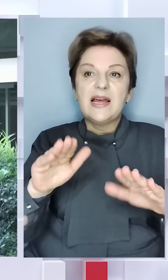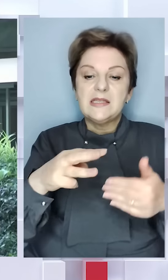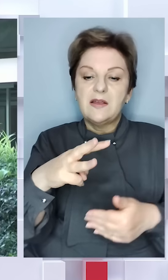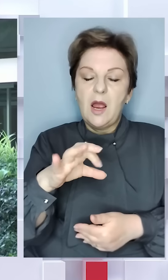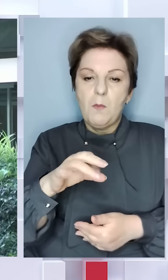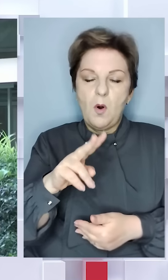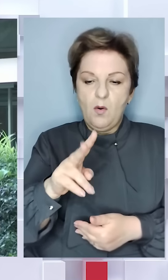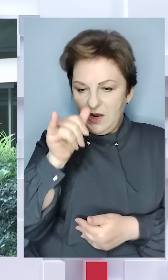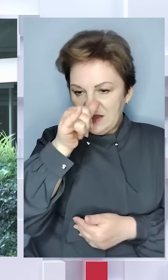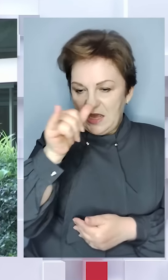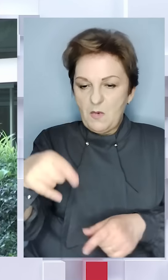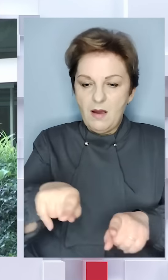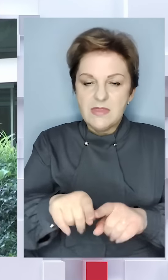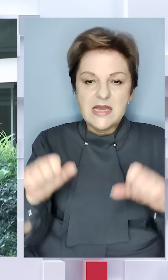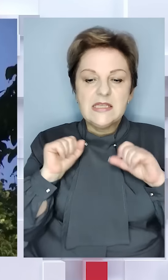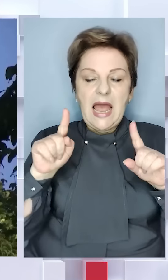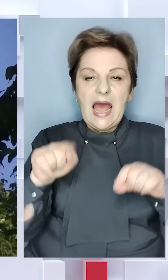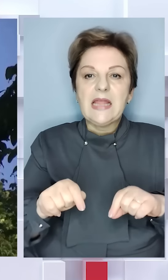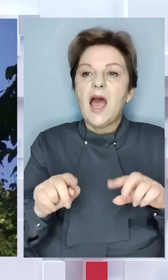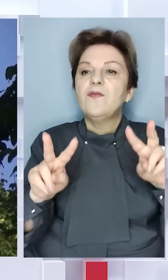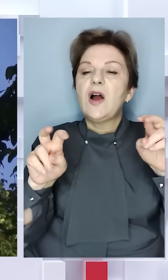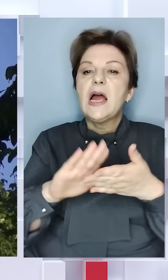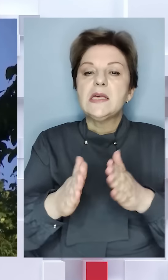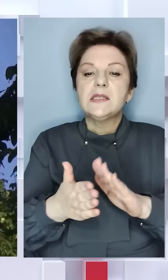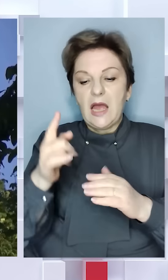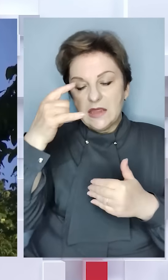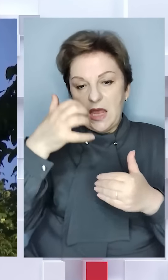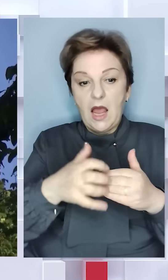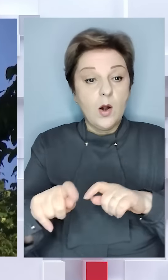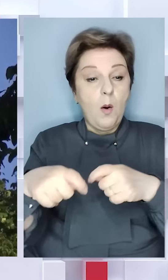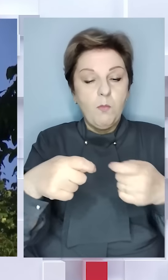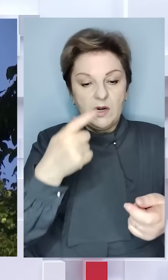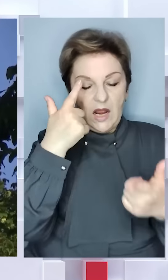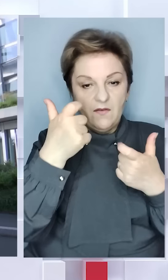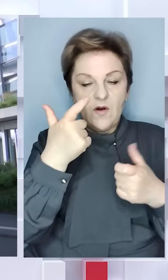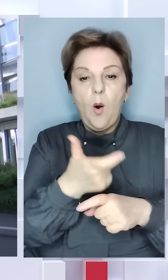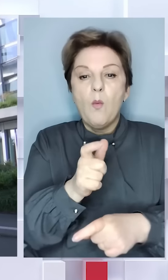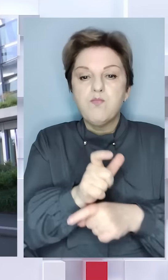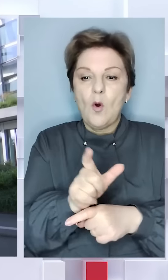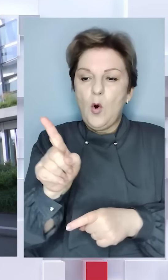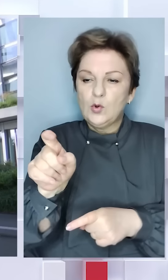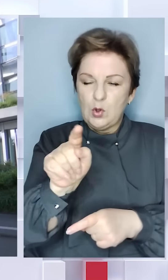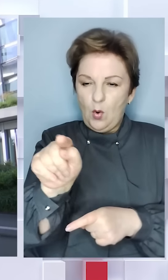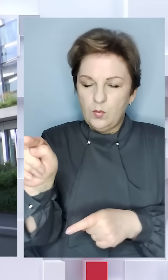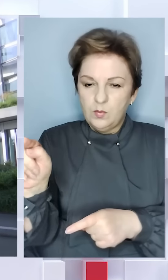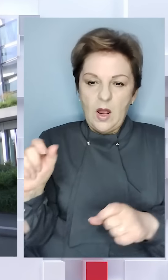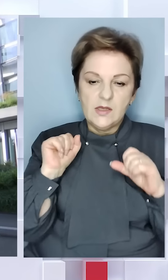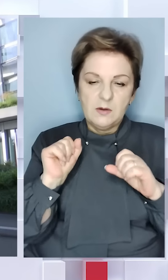не допускати таких атлетів навіть у статусі нейтральних і передала інформацію на понад сотню